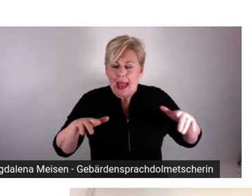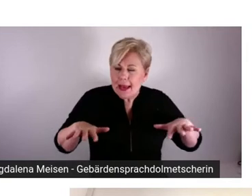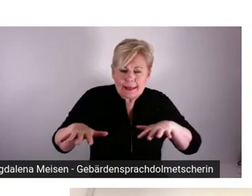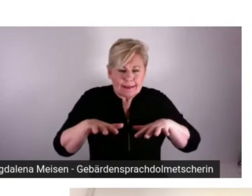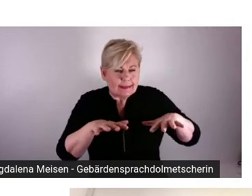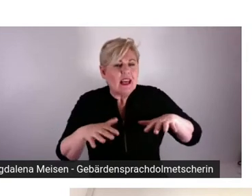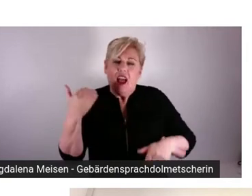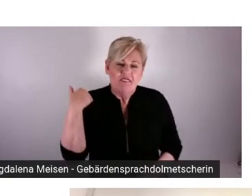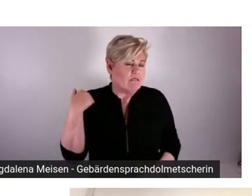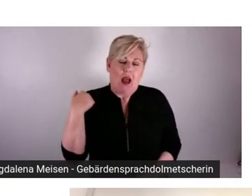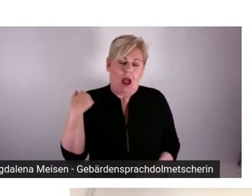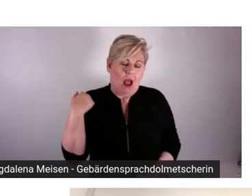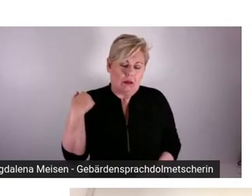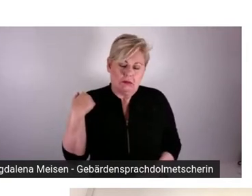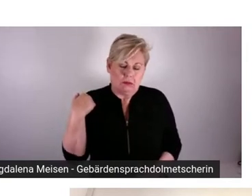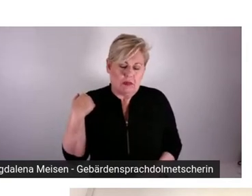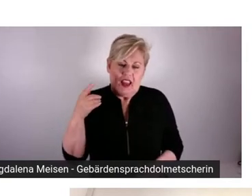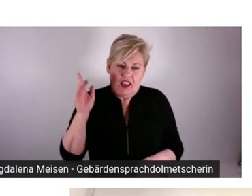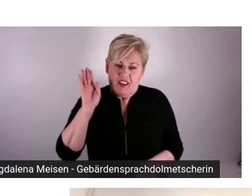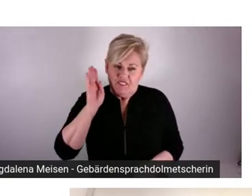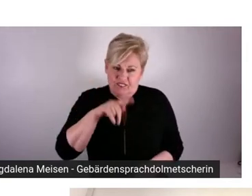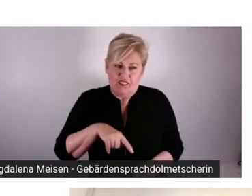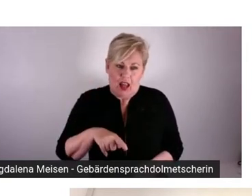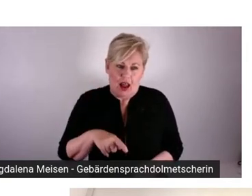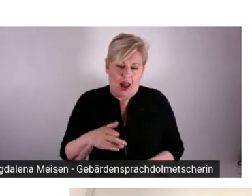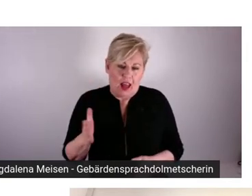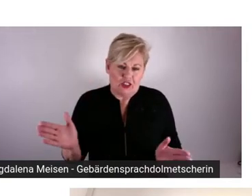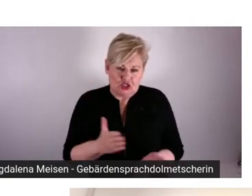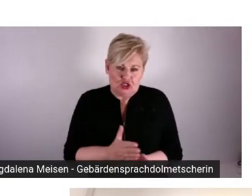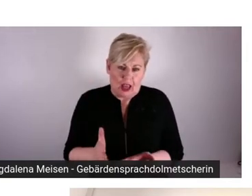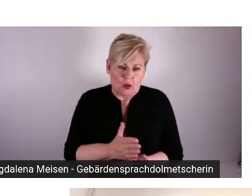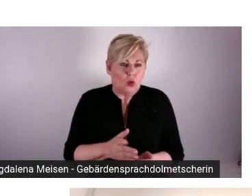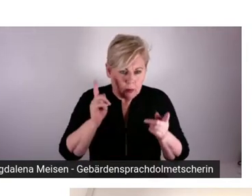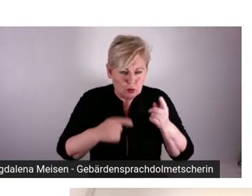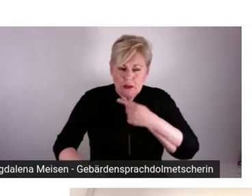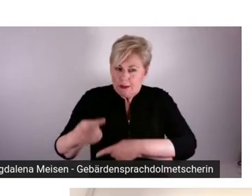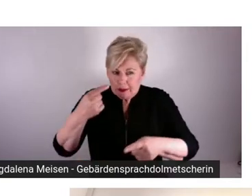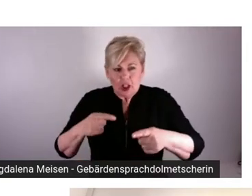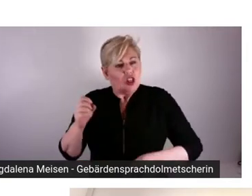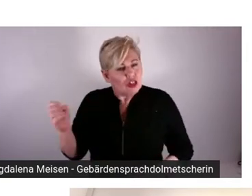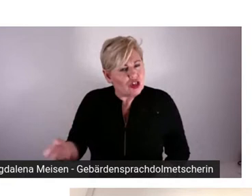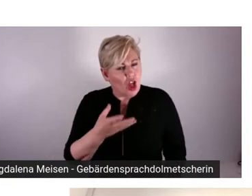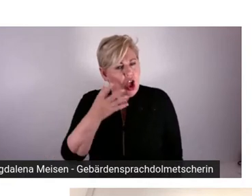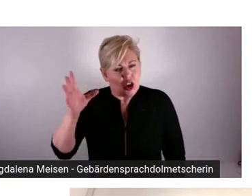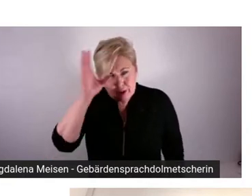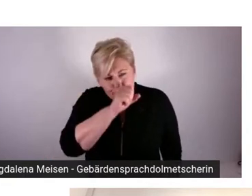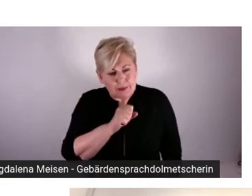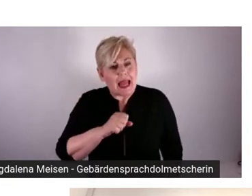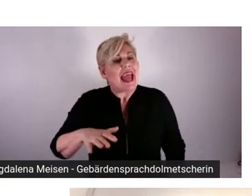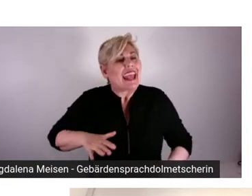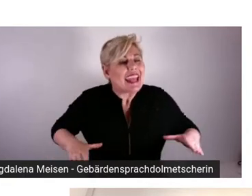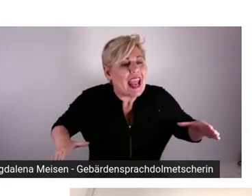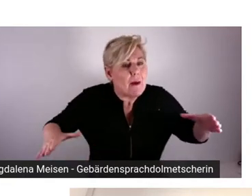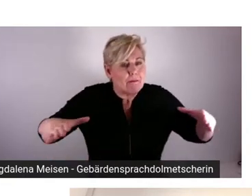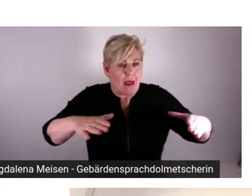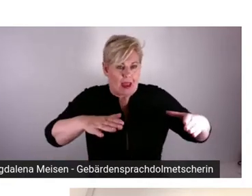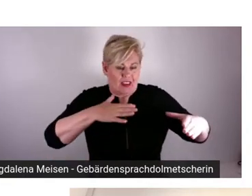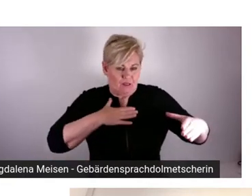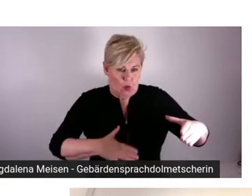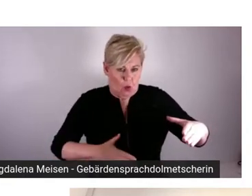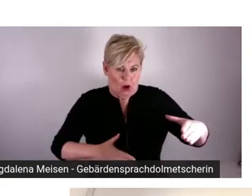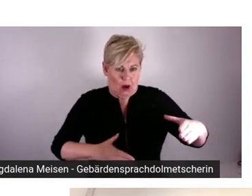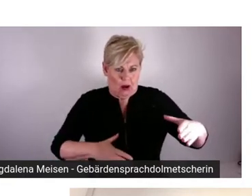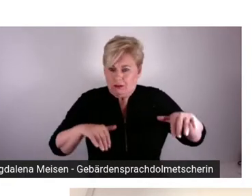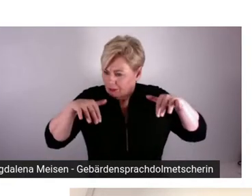waren Fehlentscheidungen, die müssen wir rückgängig machen. Wir müssen zu einem neuen Verständnis von Gemeinwohl, von Daseinsvorsorge